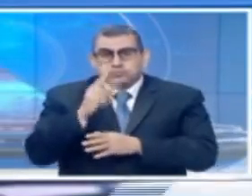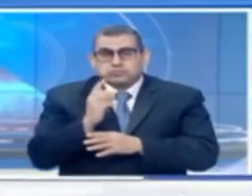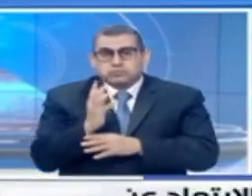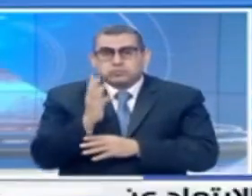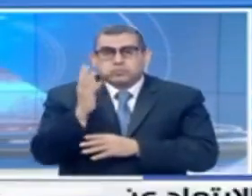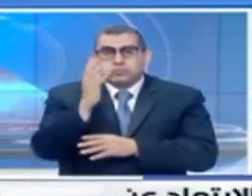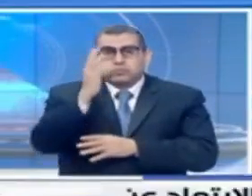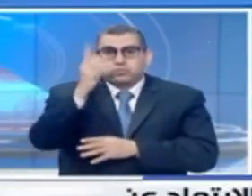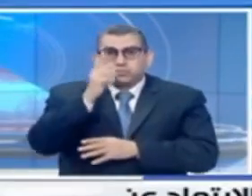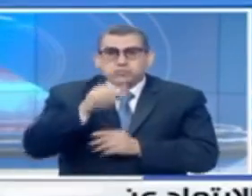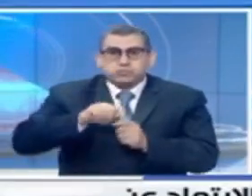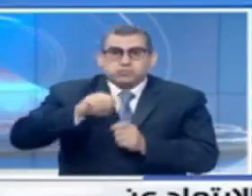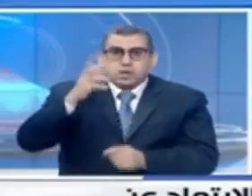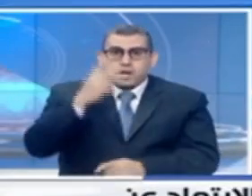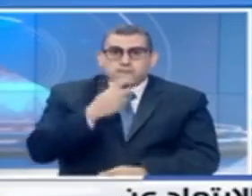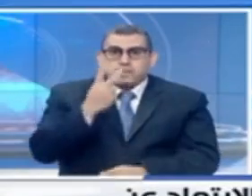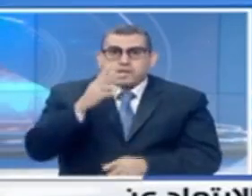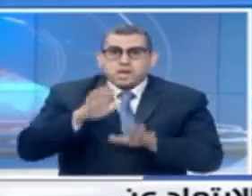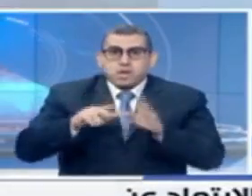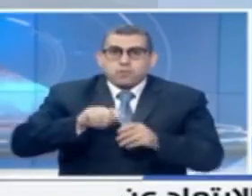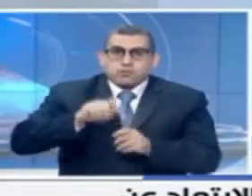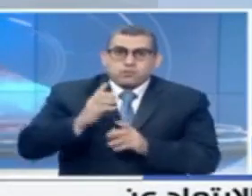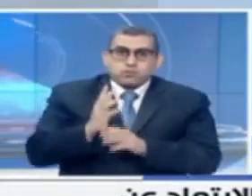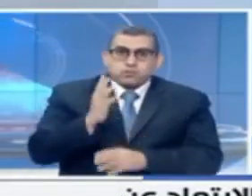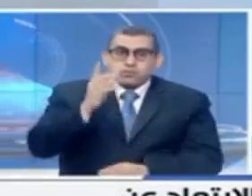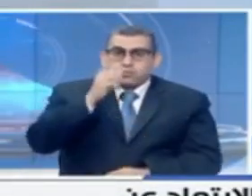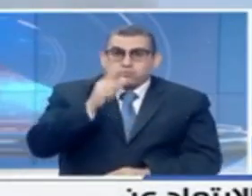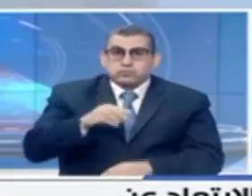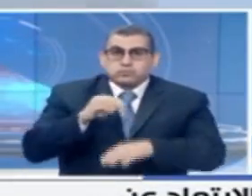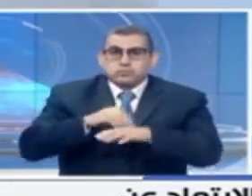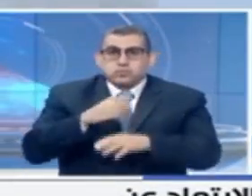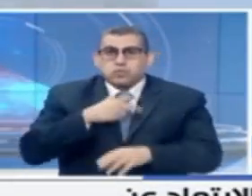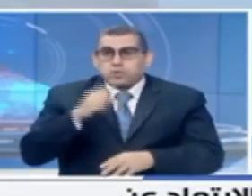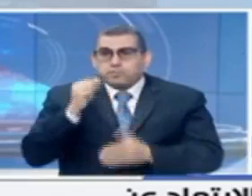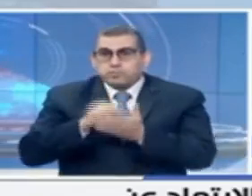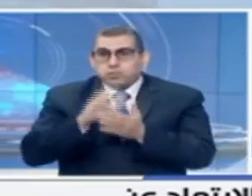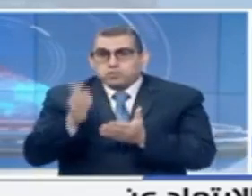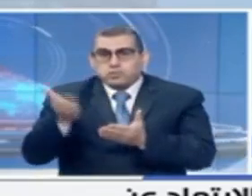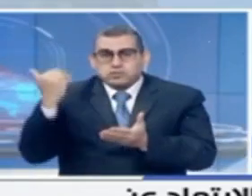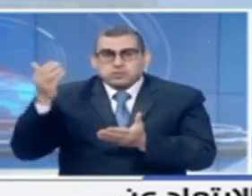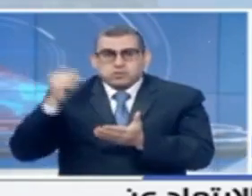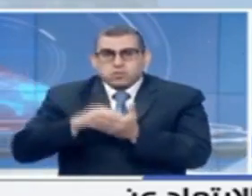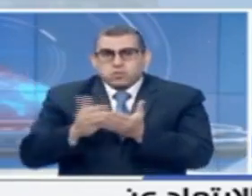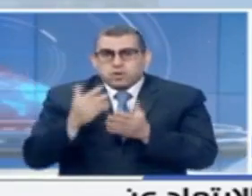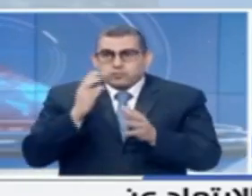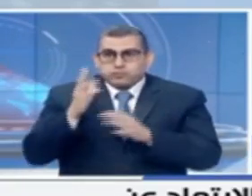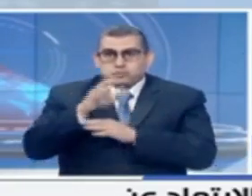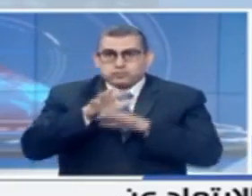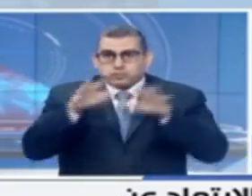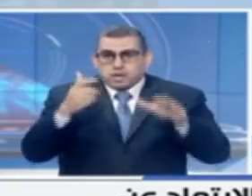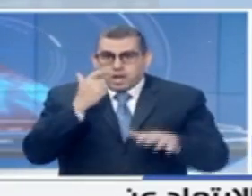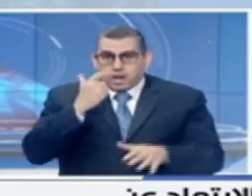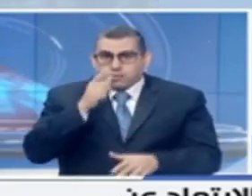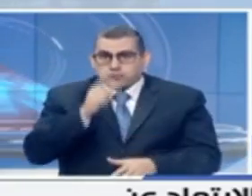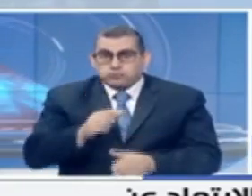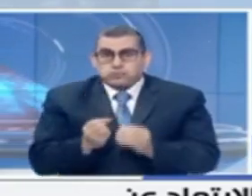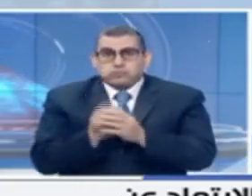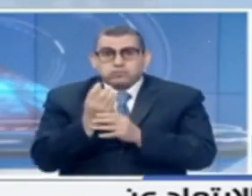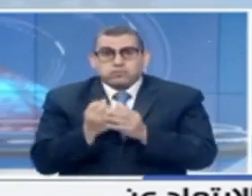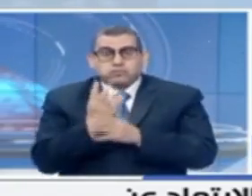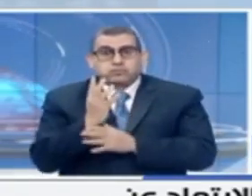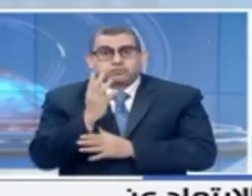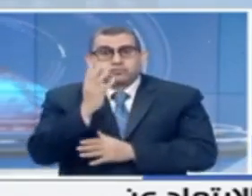بشدة على ارتفاع 2 كيلومترين، ودعت السلطات السكان إلى الابتعاد عن نطاق ثوران البركان. جدير بالذكر أن ثوران